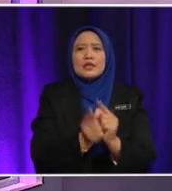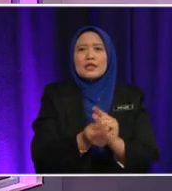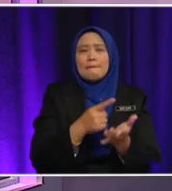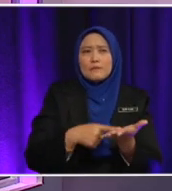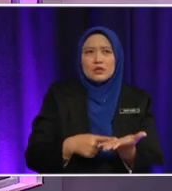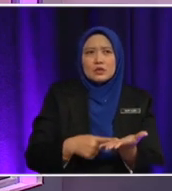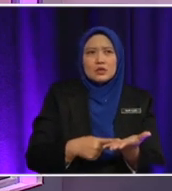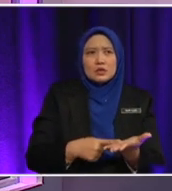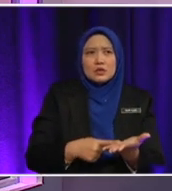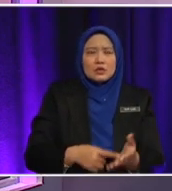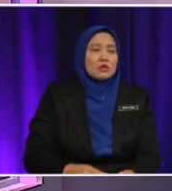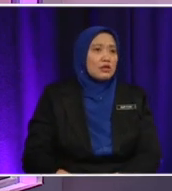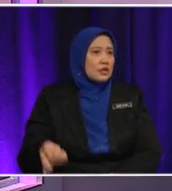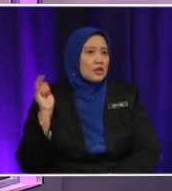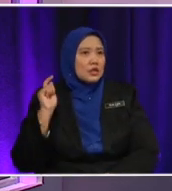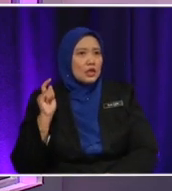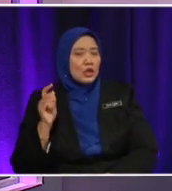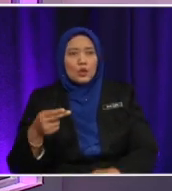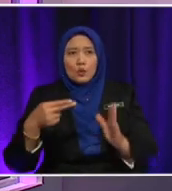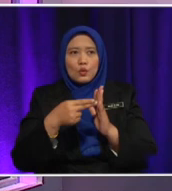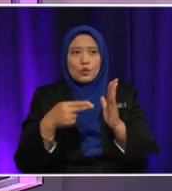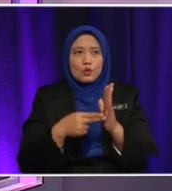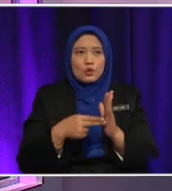Oke hukum-hukum kita belajar tadi kemudian